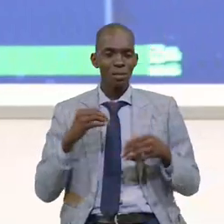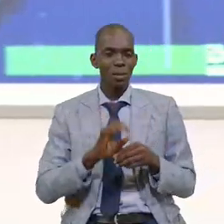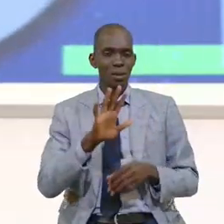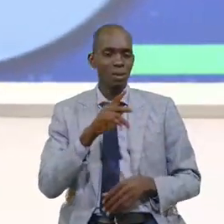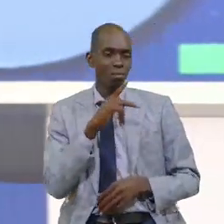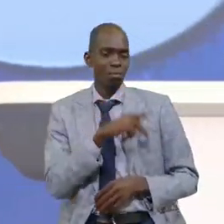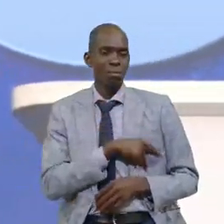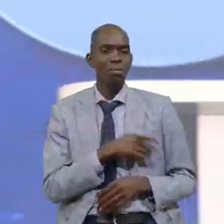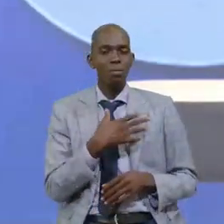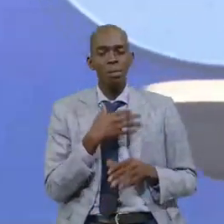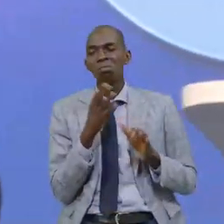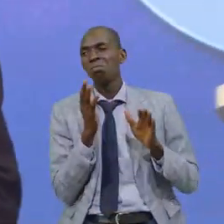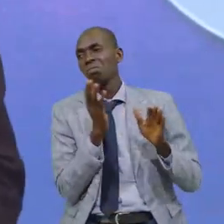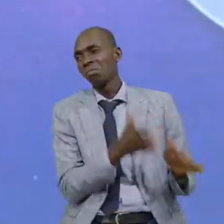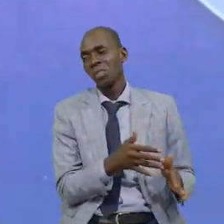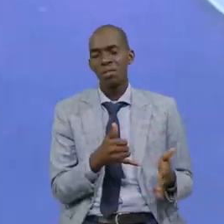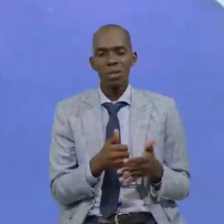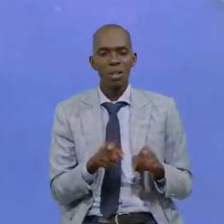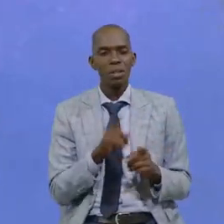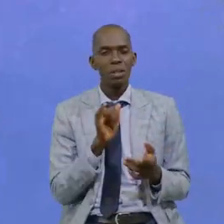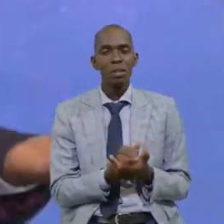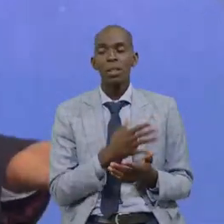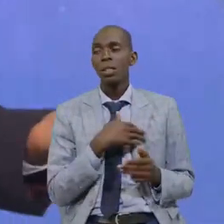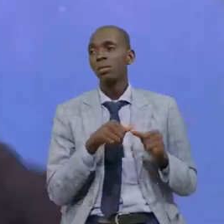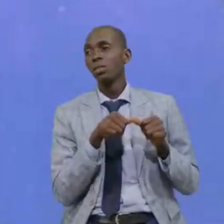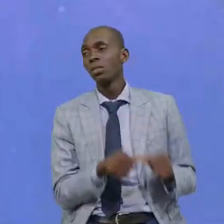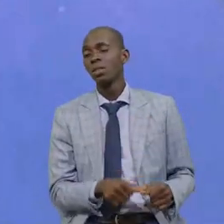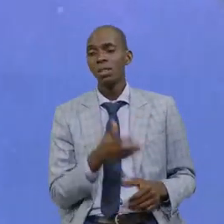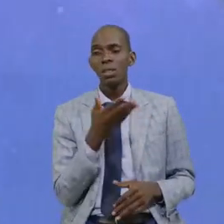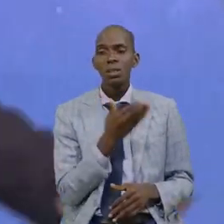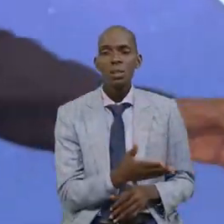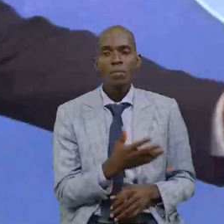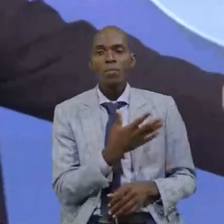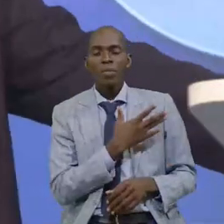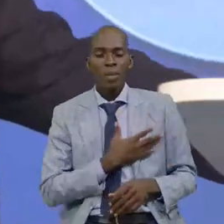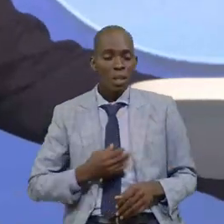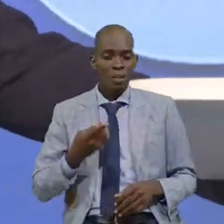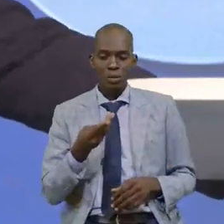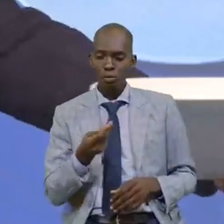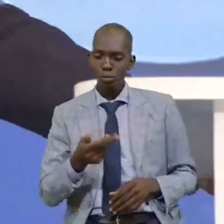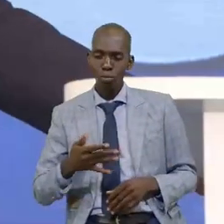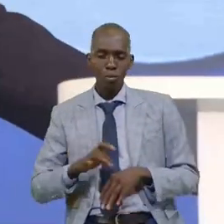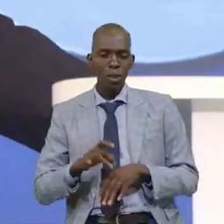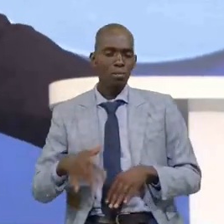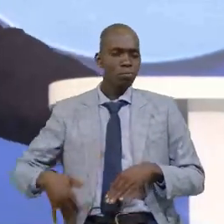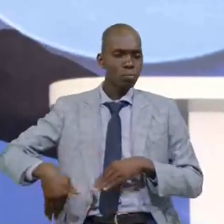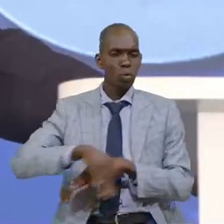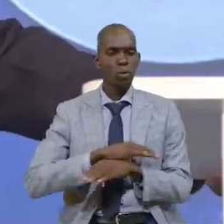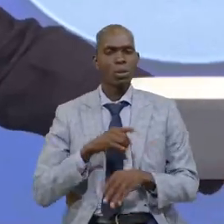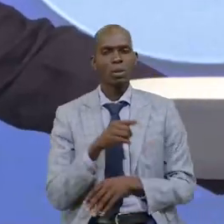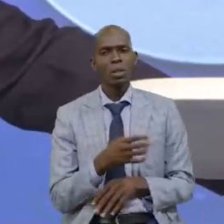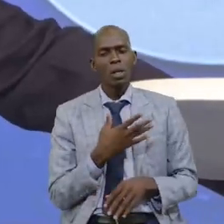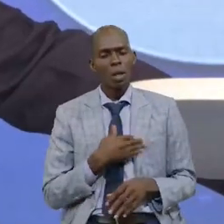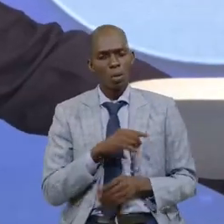personnalité. Et il laisse ça là comme ça. Et c'est là à tout moment. Et la poussière s'est rassemblée. Et il